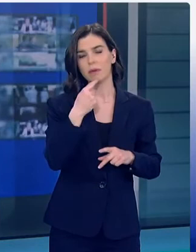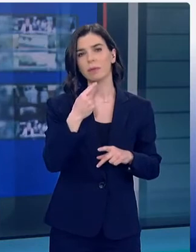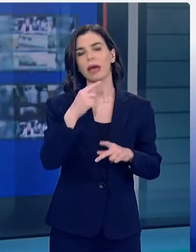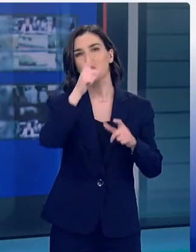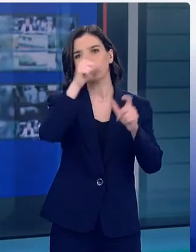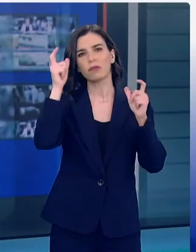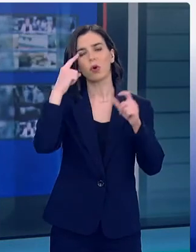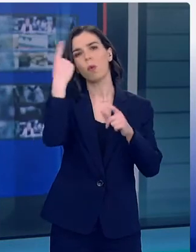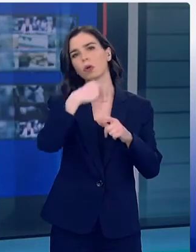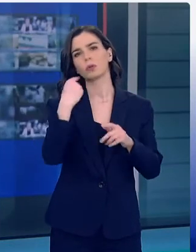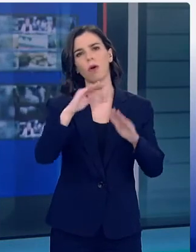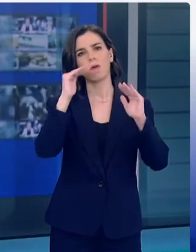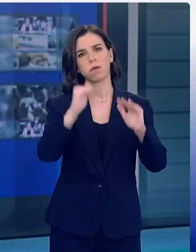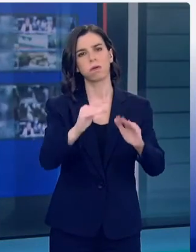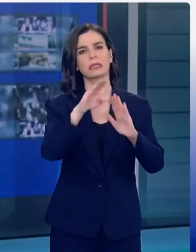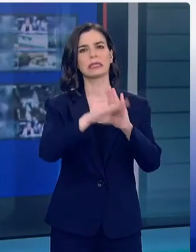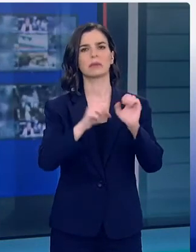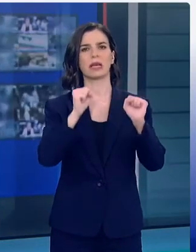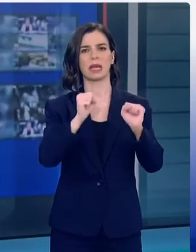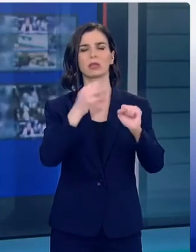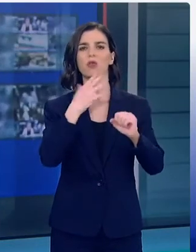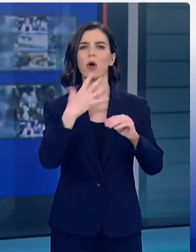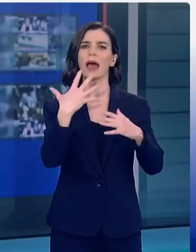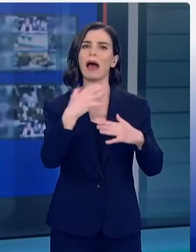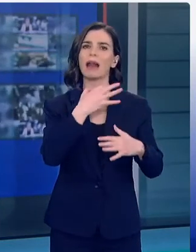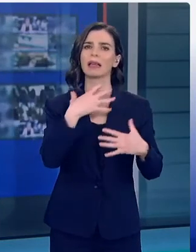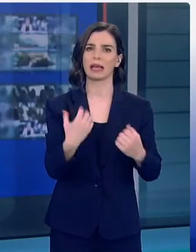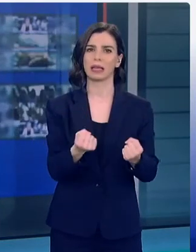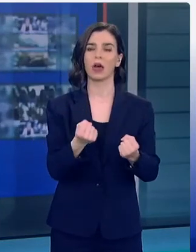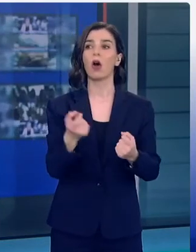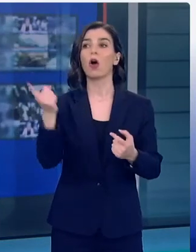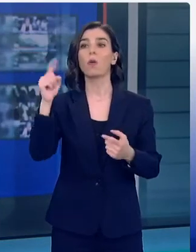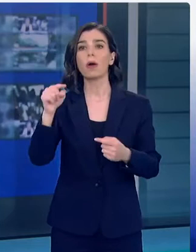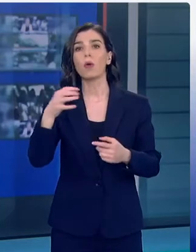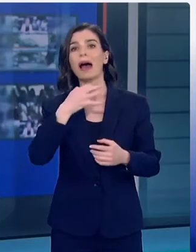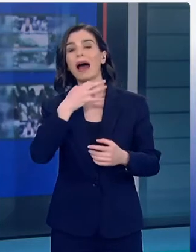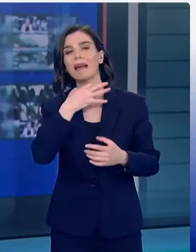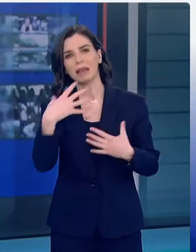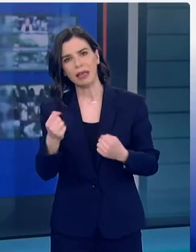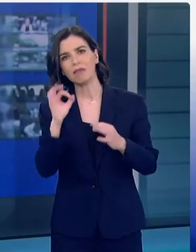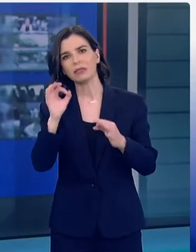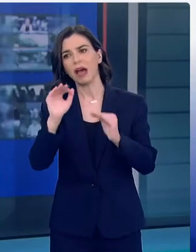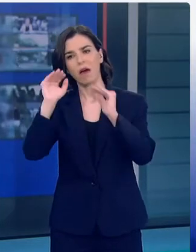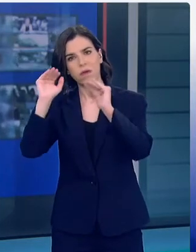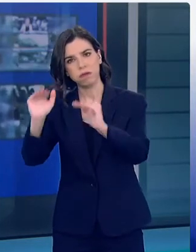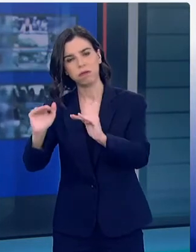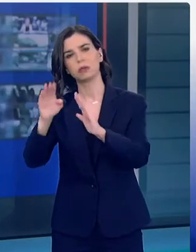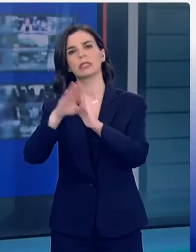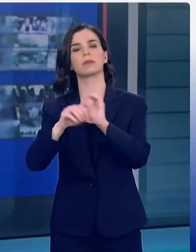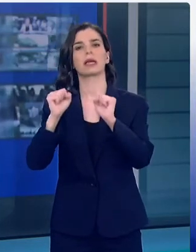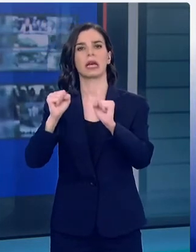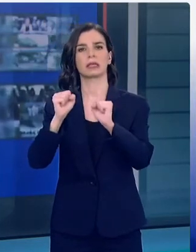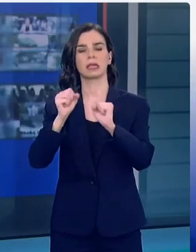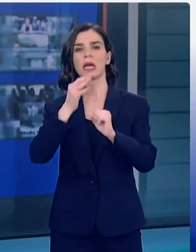θα παραμείνει στο σύστημα υγείας διότι έχει ανάγκη το σύστημα υγείας. Όπου αλλού υπάρχουν ανάγκες, βεβαίως και θα τους κρατήσουμε στο σύστημα υγείας. Να σας